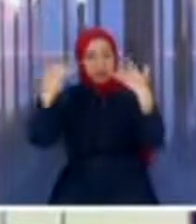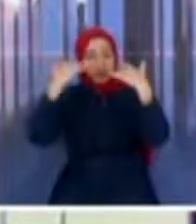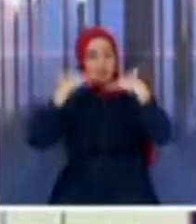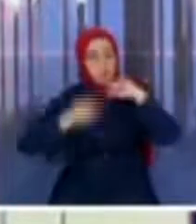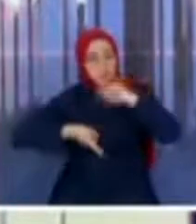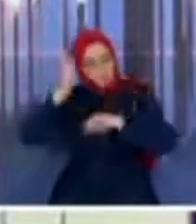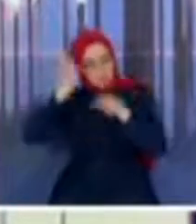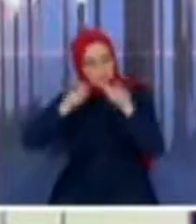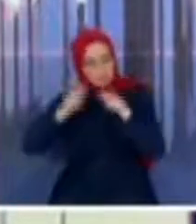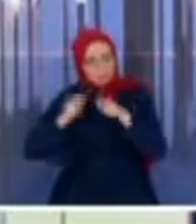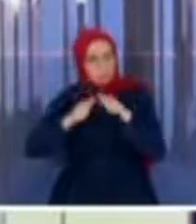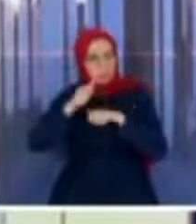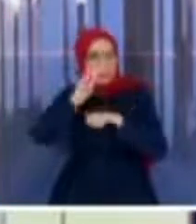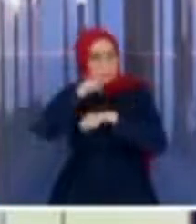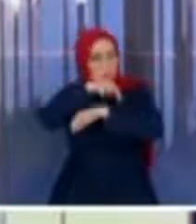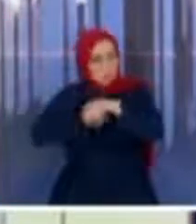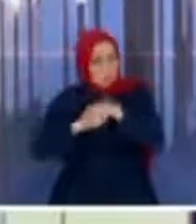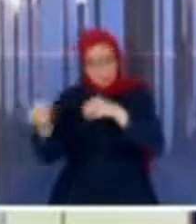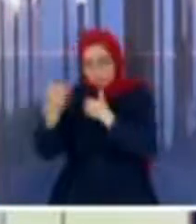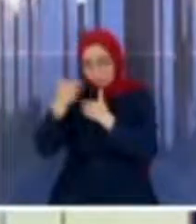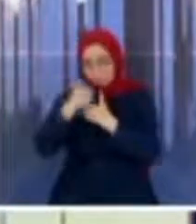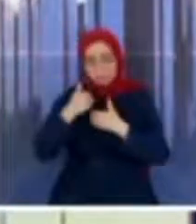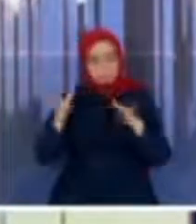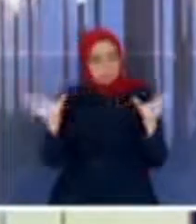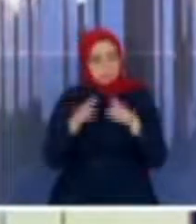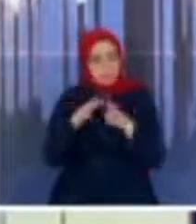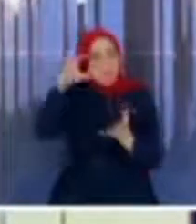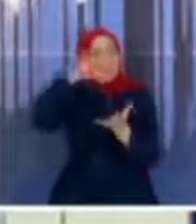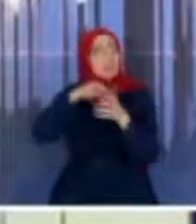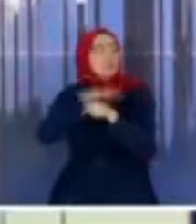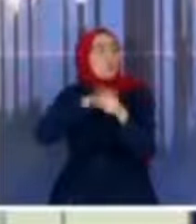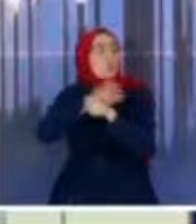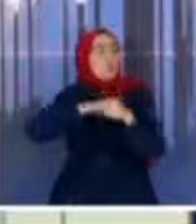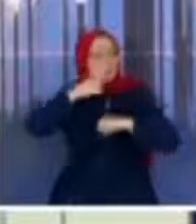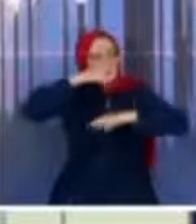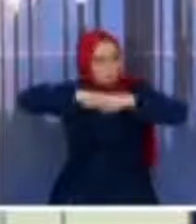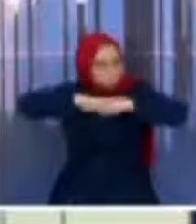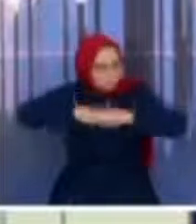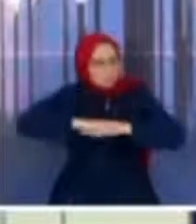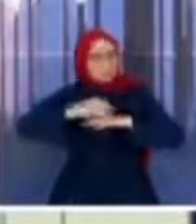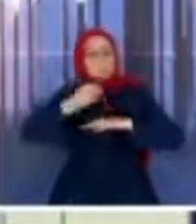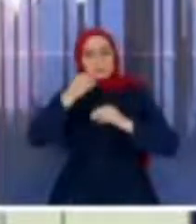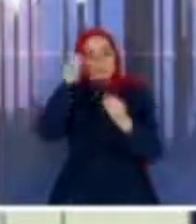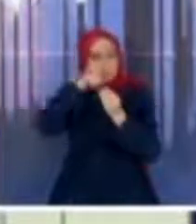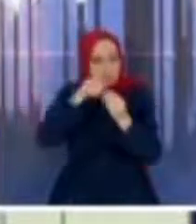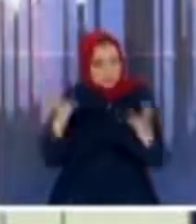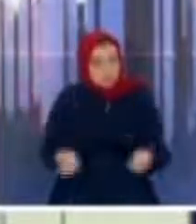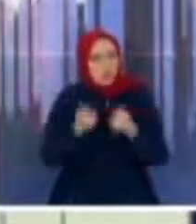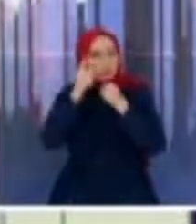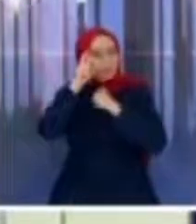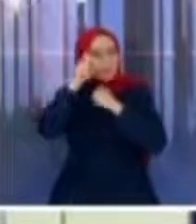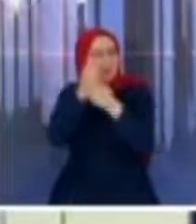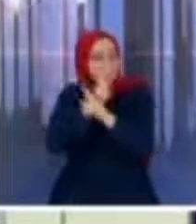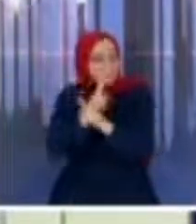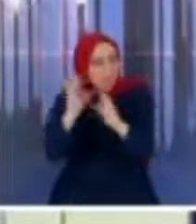جهه من تونس. دونك المركز نتاعنا معناها في التهيئه نتاع ساديبون، معناها كان نحن اسكو باش نعملوا